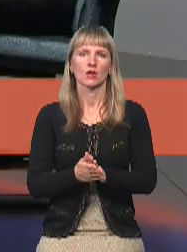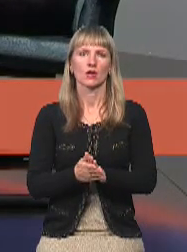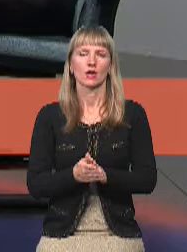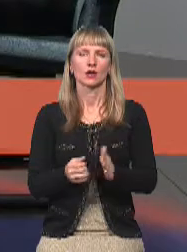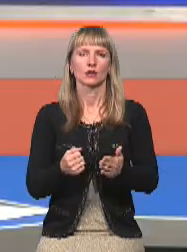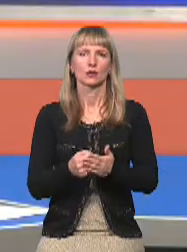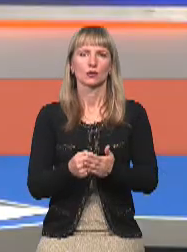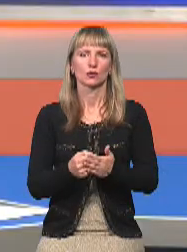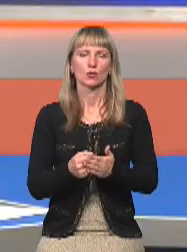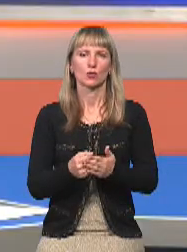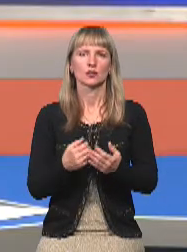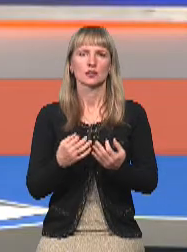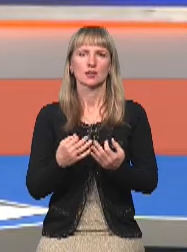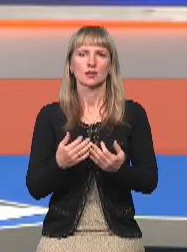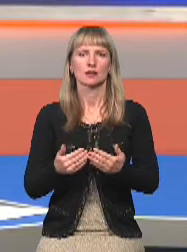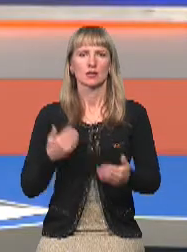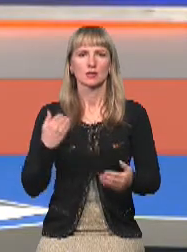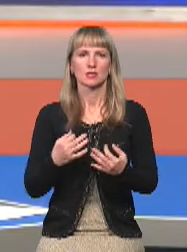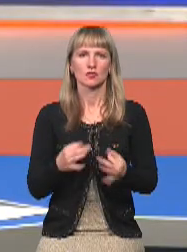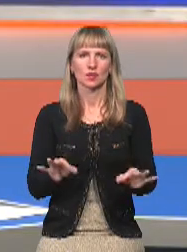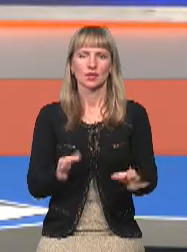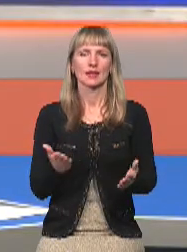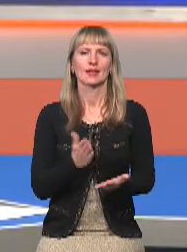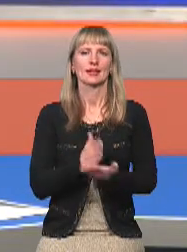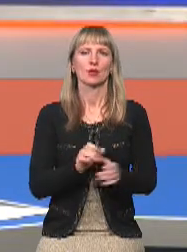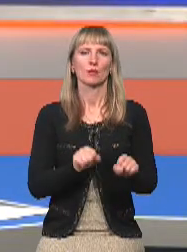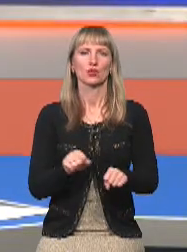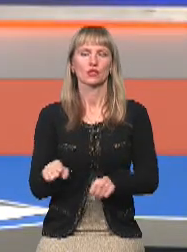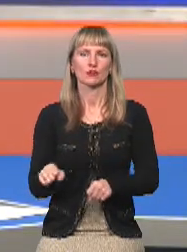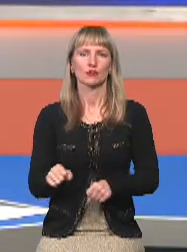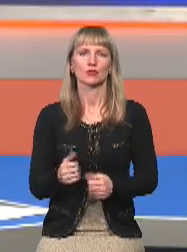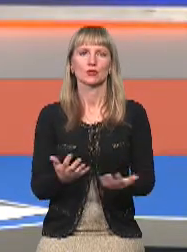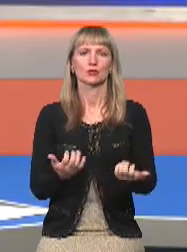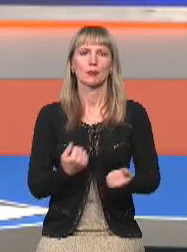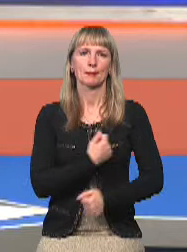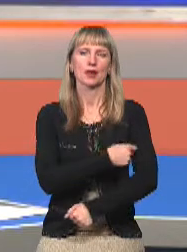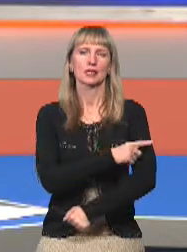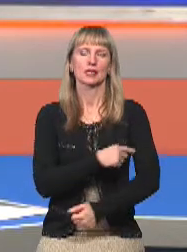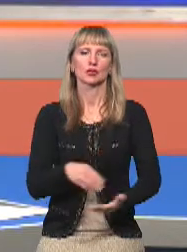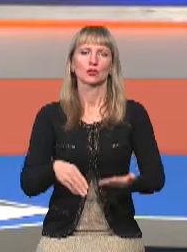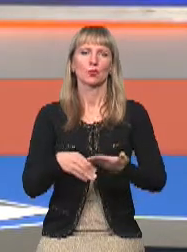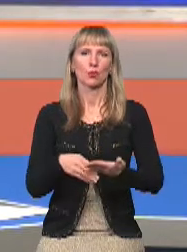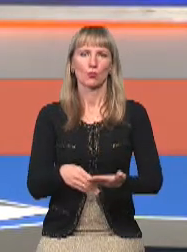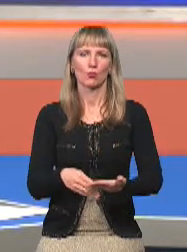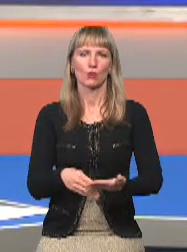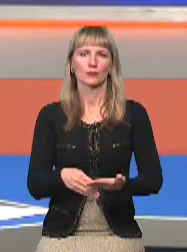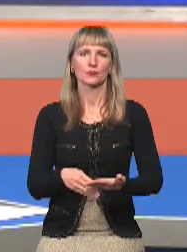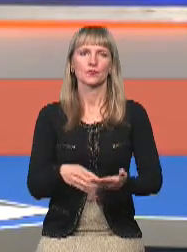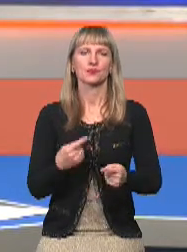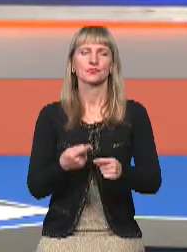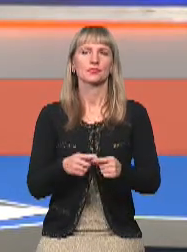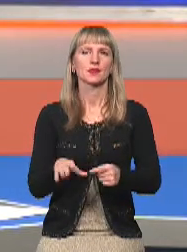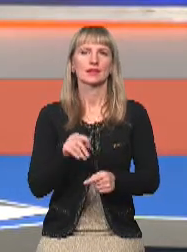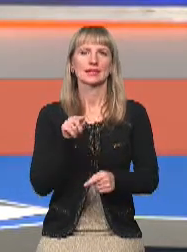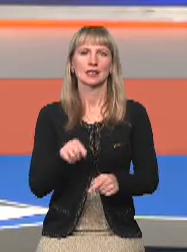звільнення, які є можливості щодо, в тому числі, отримання медичної допомоги. Це все